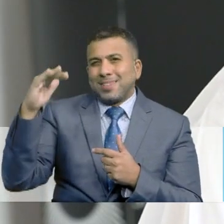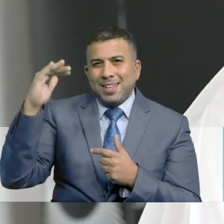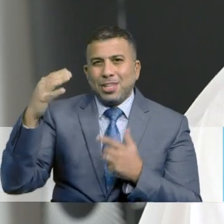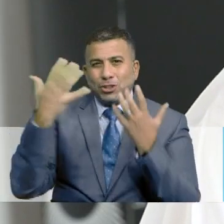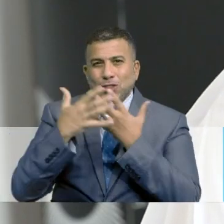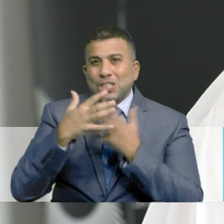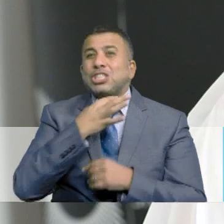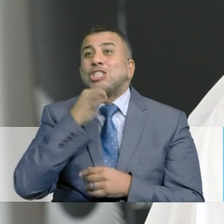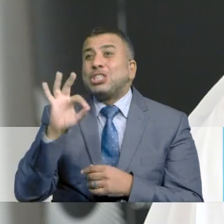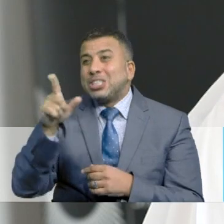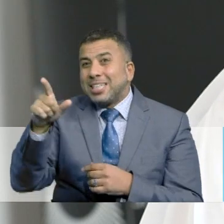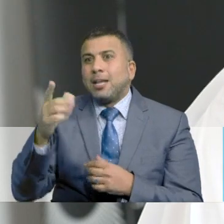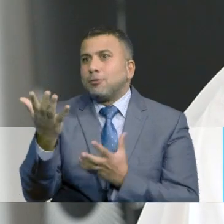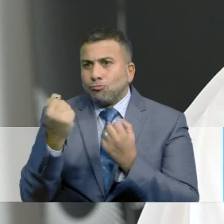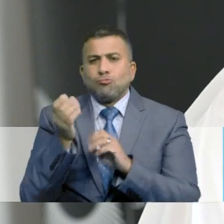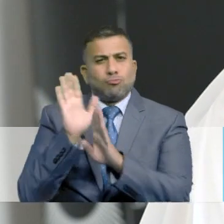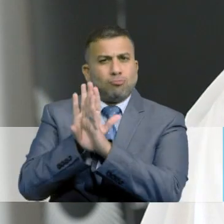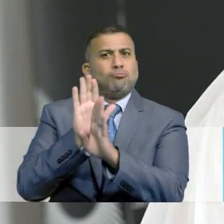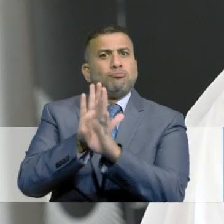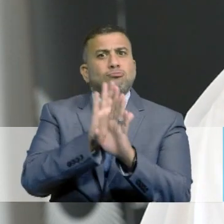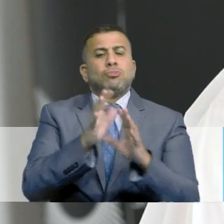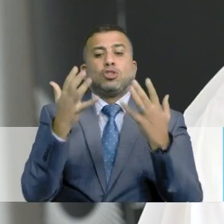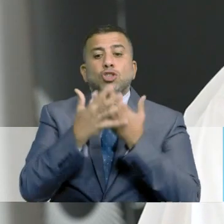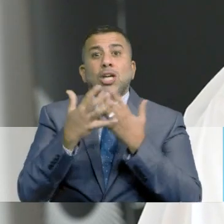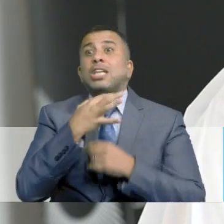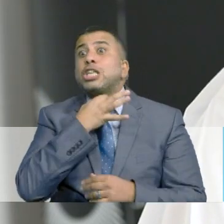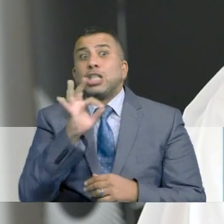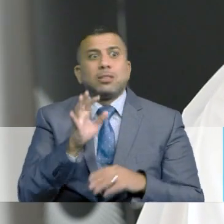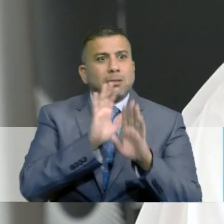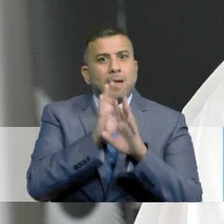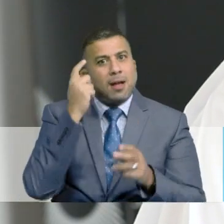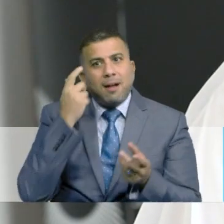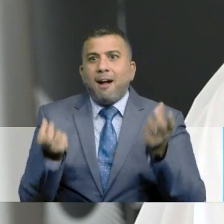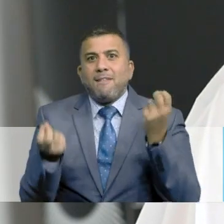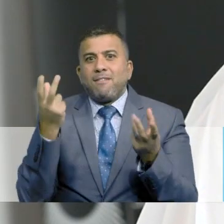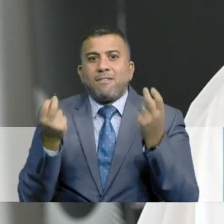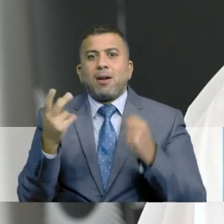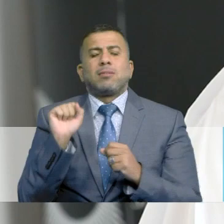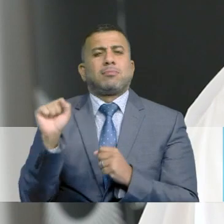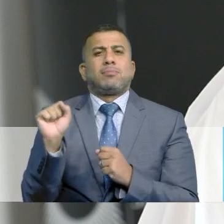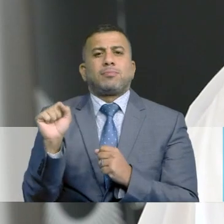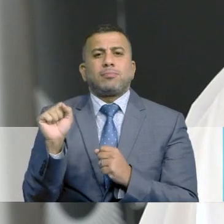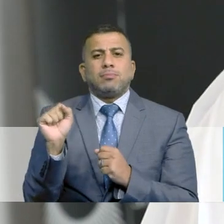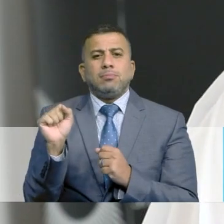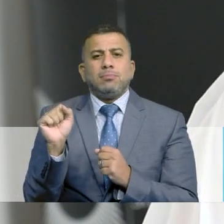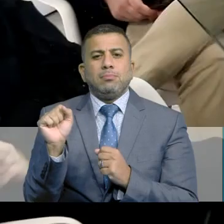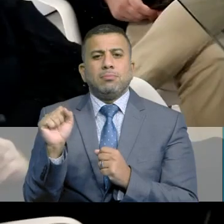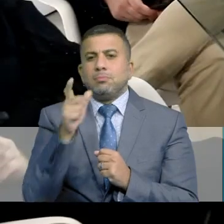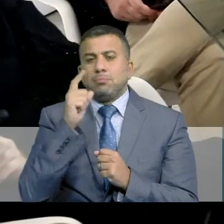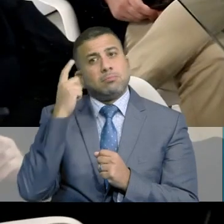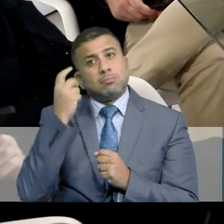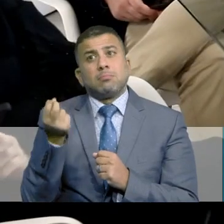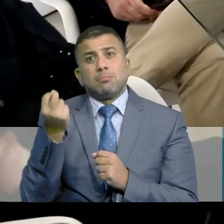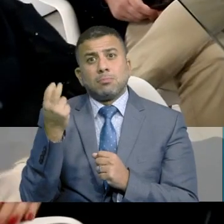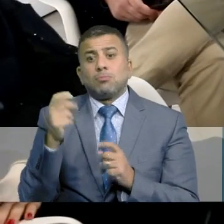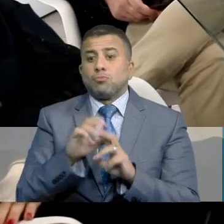محاولة الإضافة لهذه الشركات الأفكار ذات الاحتمالية